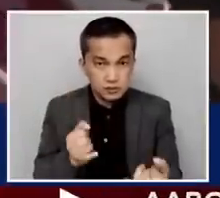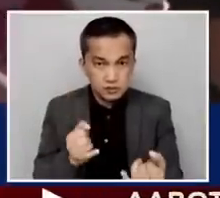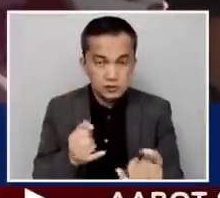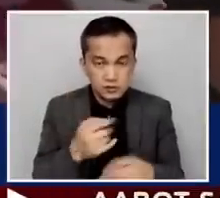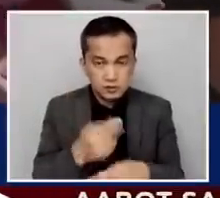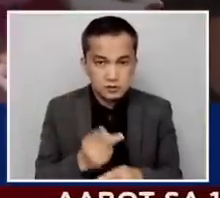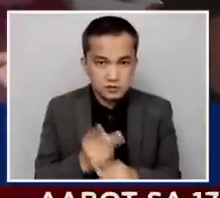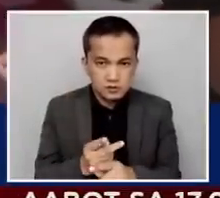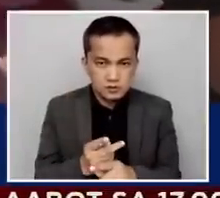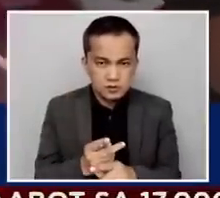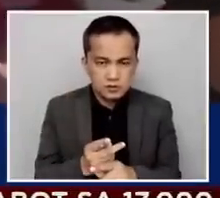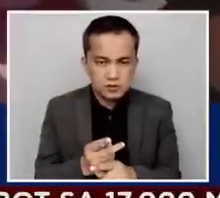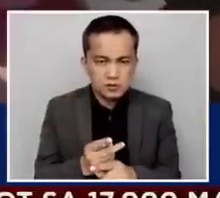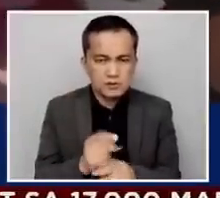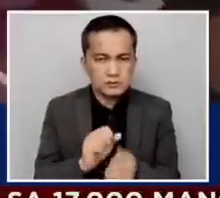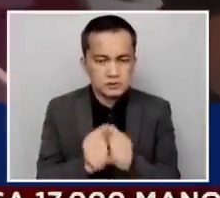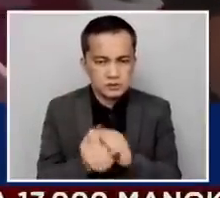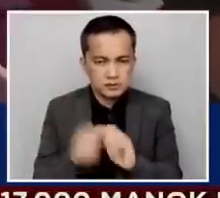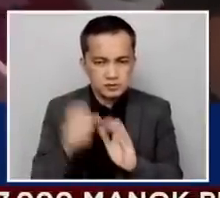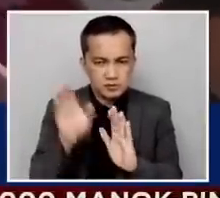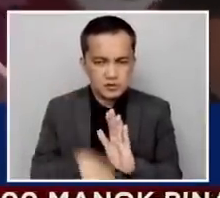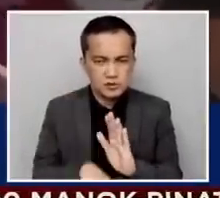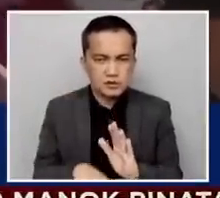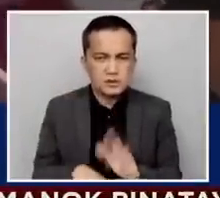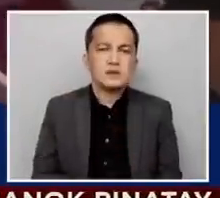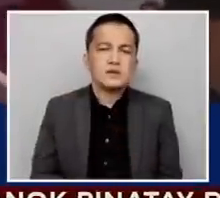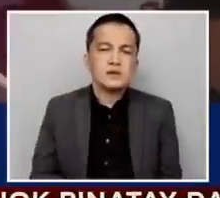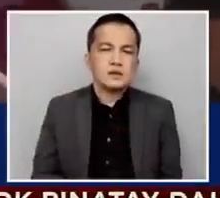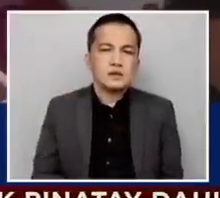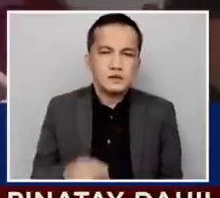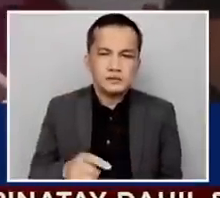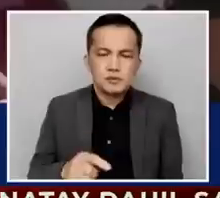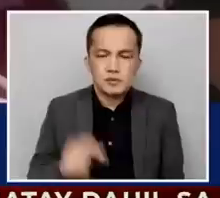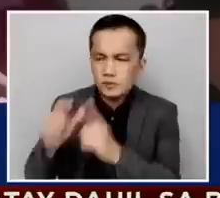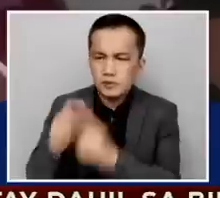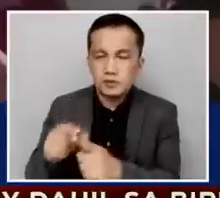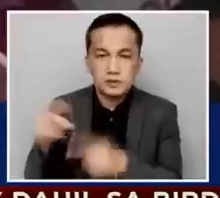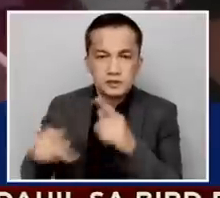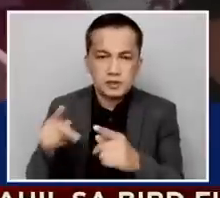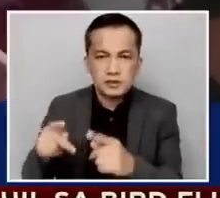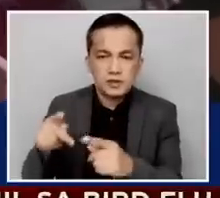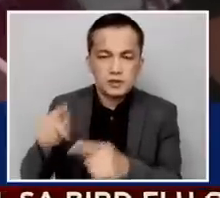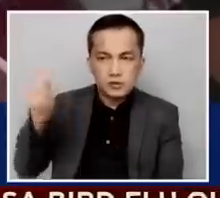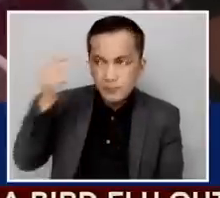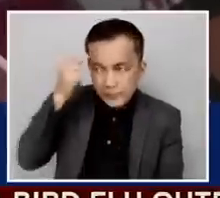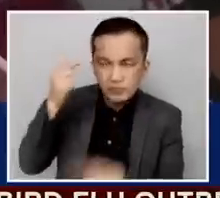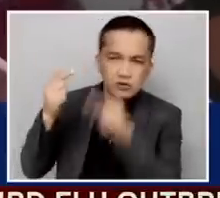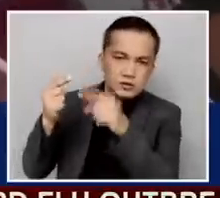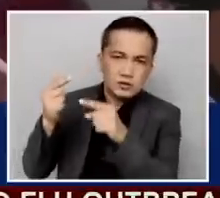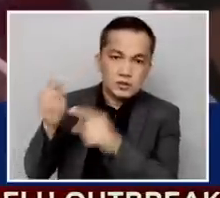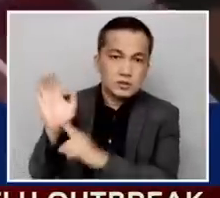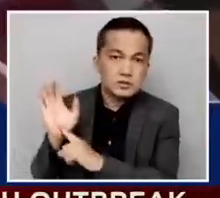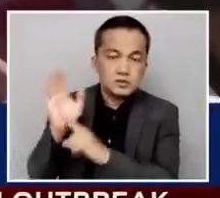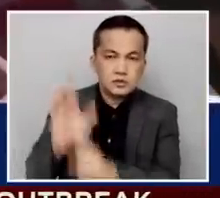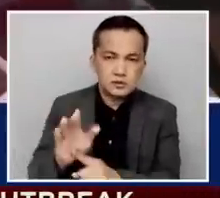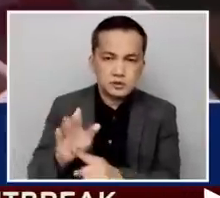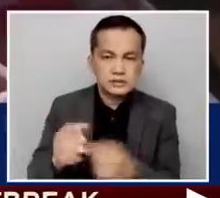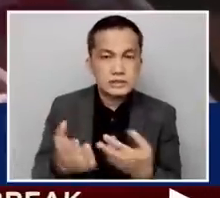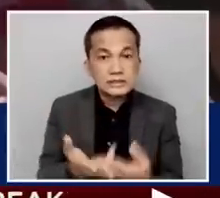ay mamumura. Ang minumura po ng mga tao ay ang gobyerno. Pinakita po ito sa